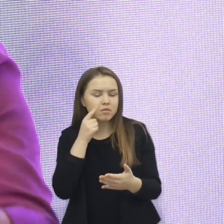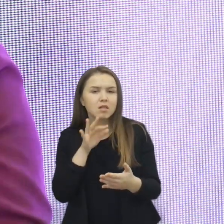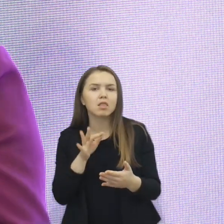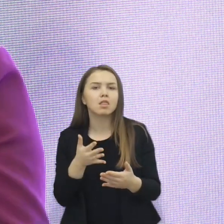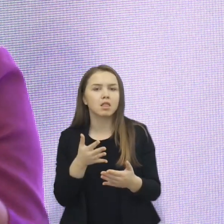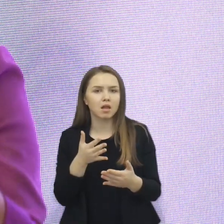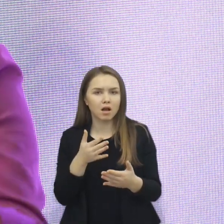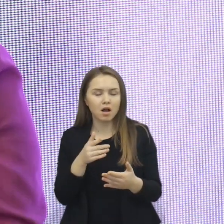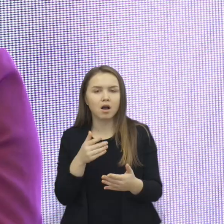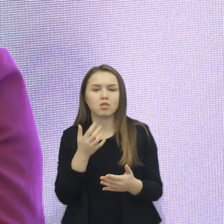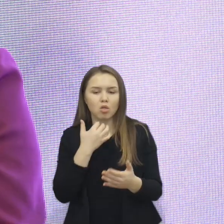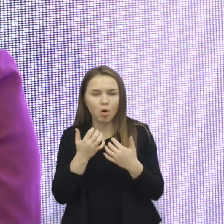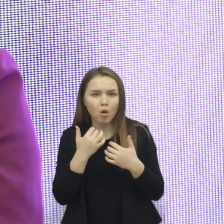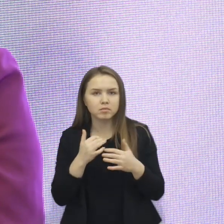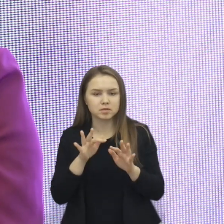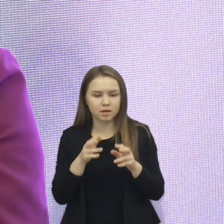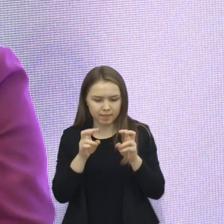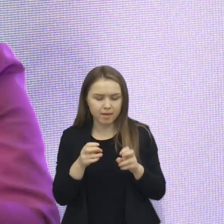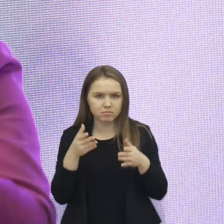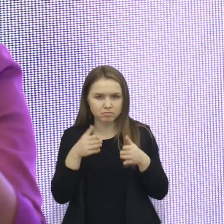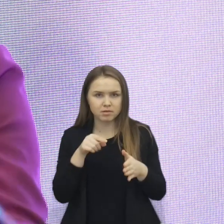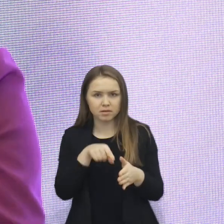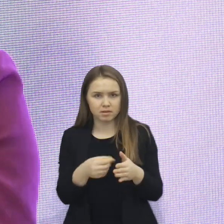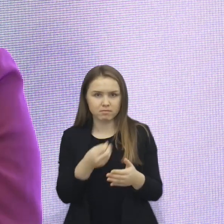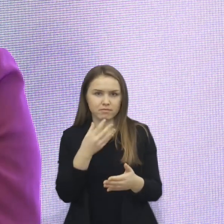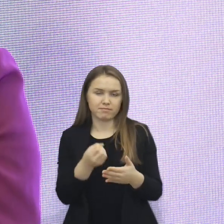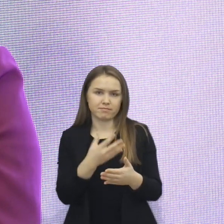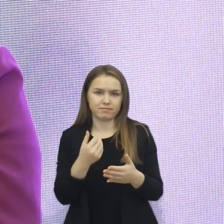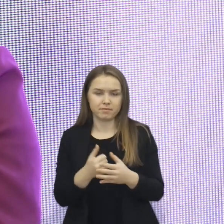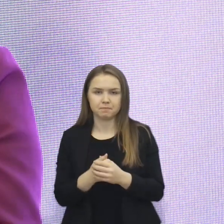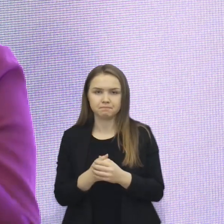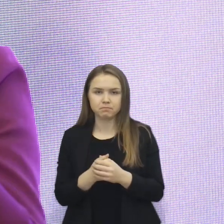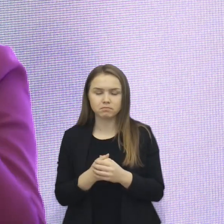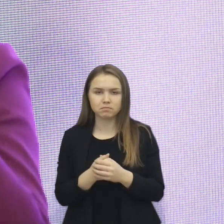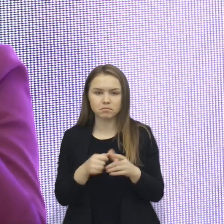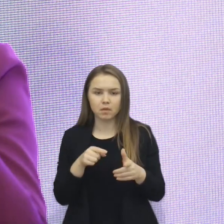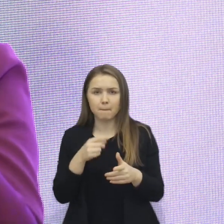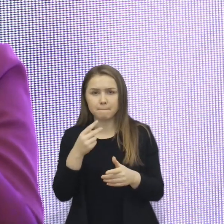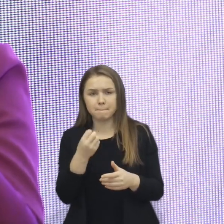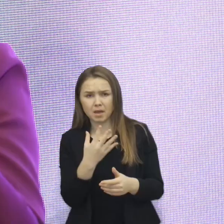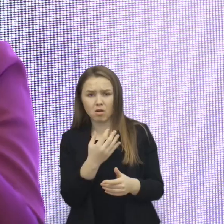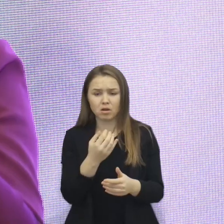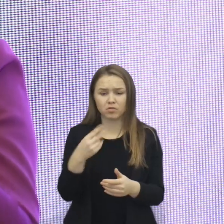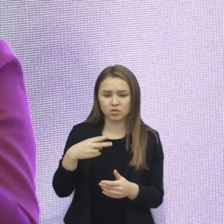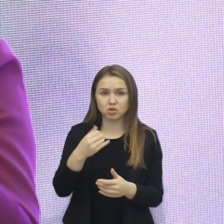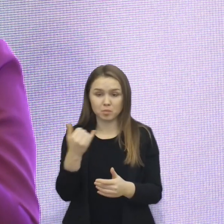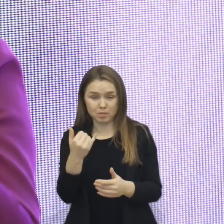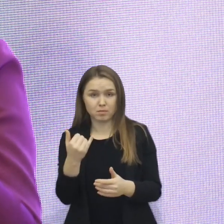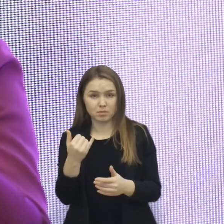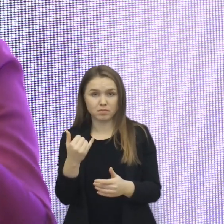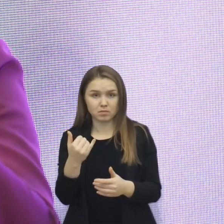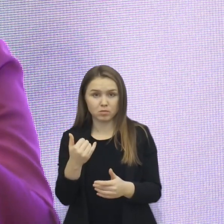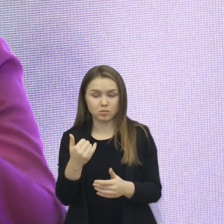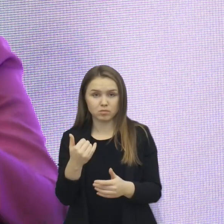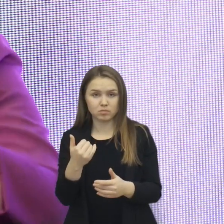su įvairiais nukreiptais momentais prieš įvairias grupės, tai yra 15 arba 20 minučių. Vadinasi, kad